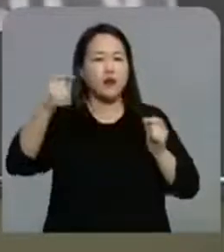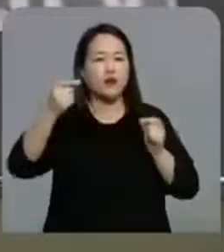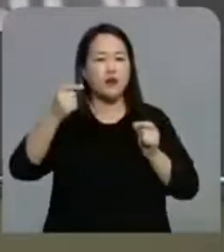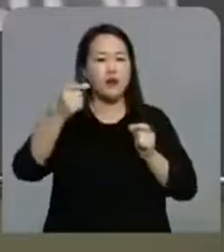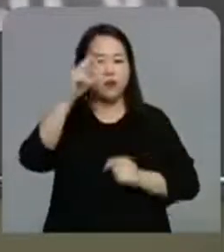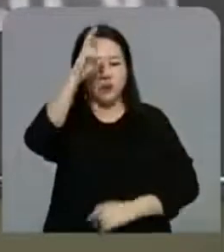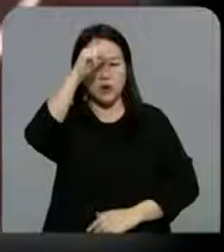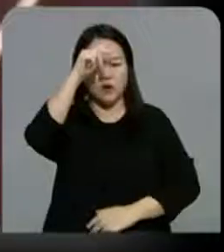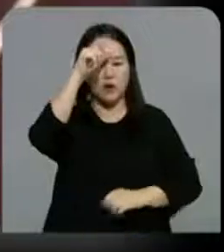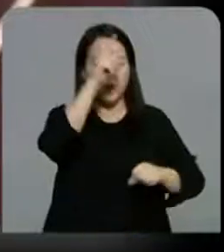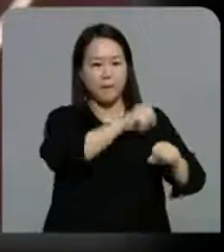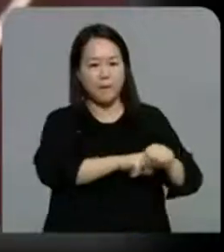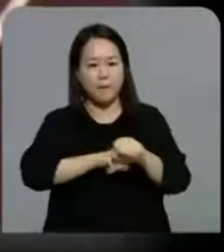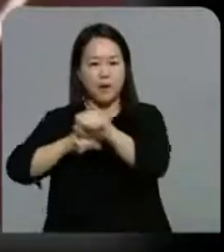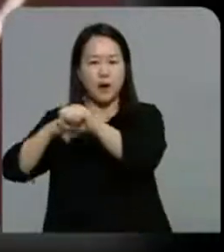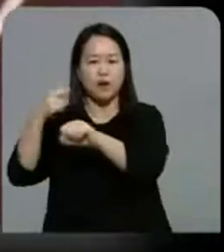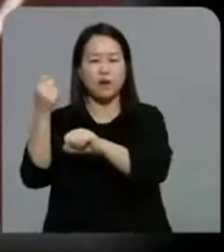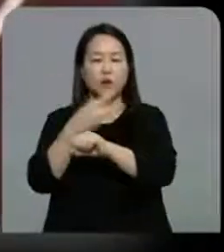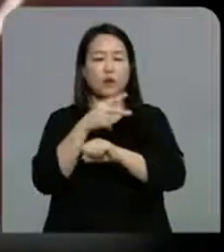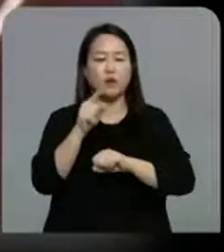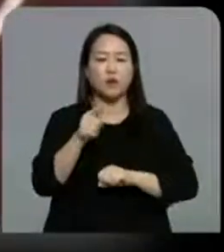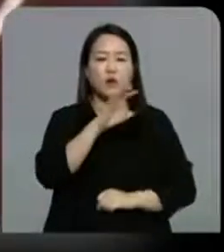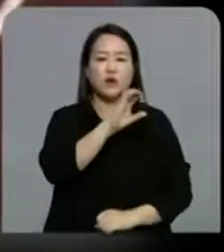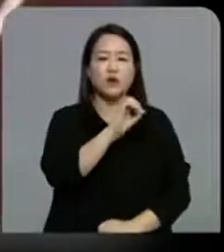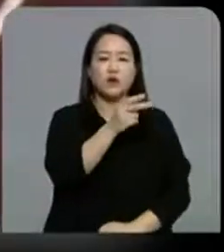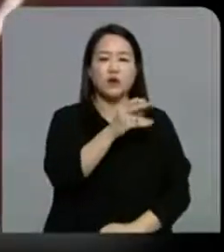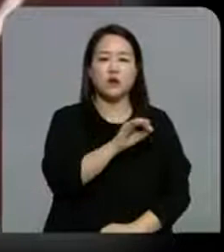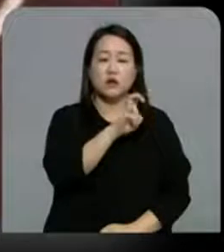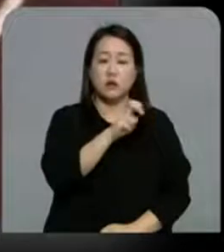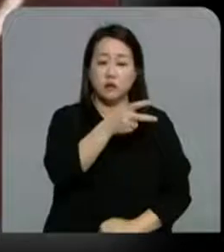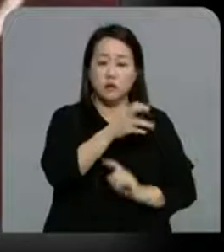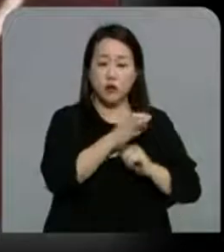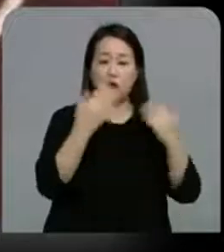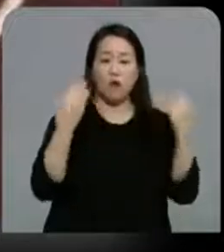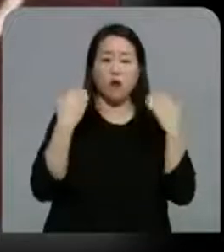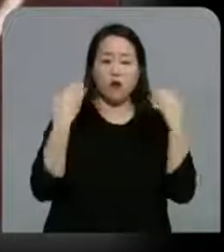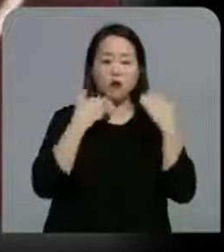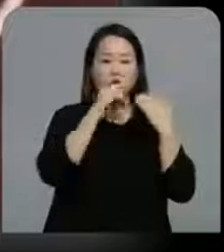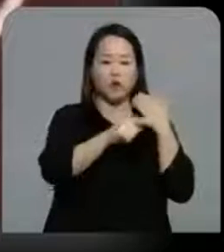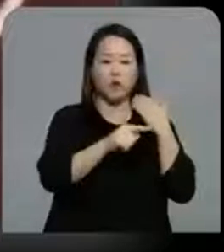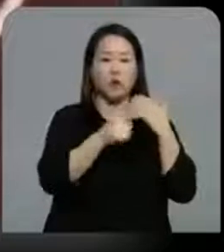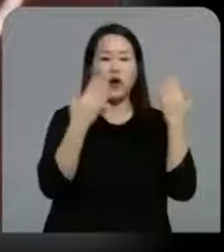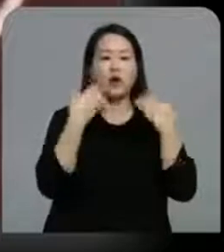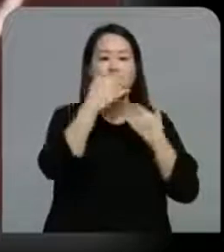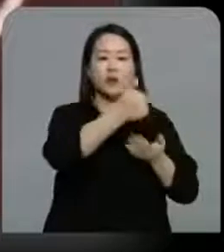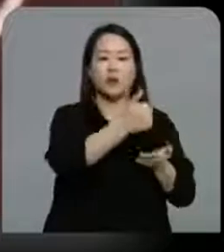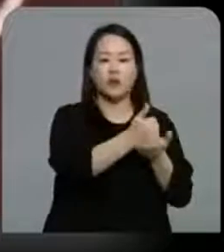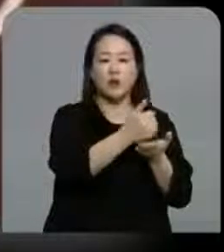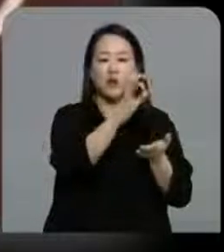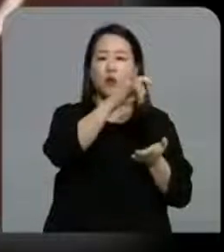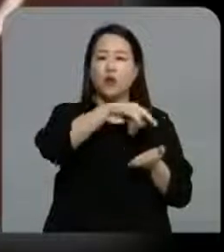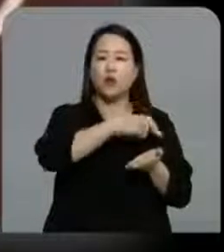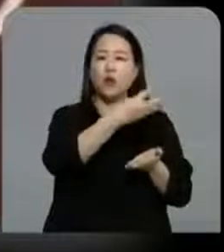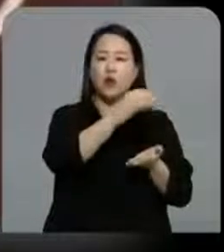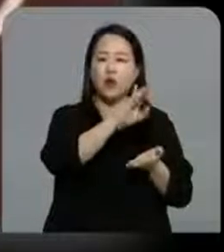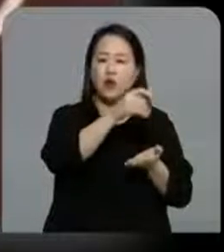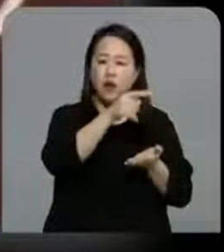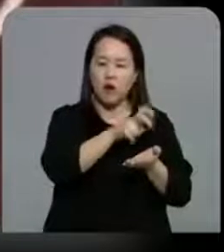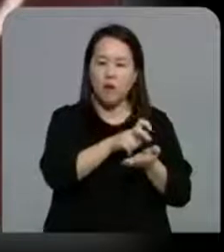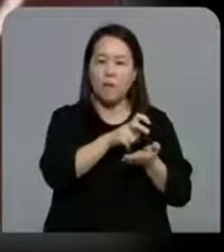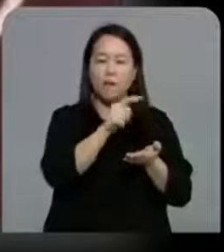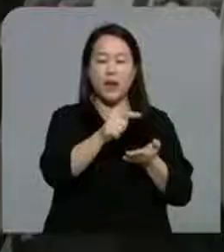어떤 윌리엄 린튼 은 만세운동을 은밀히 지원하다 미국으로 돌아가 한국의 상황을 알리는 기고문을 쓰기도